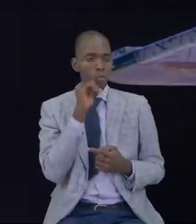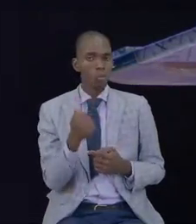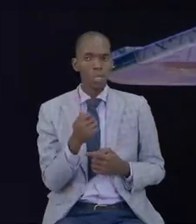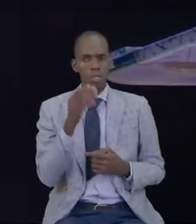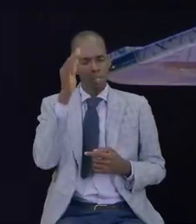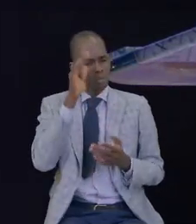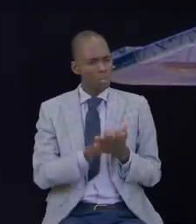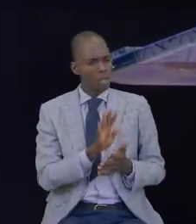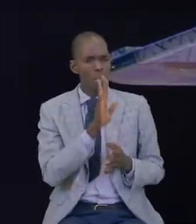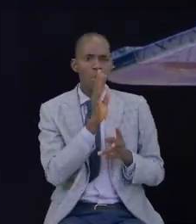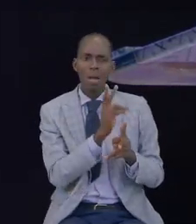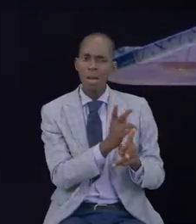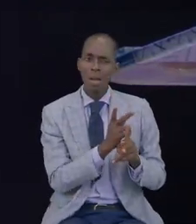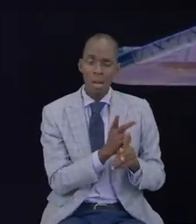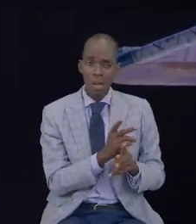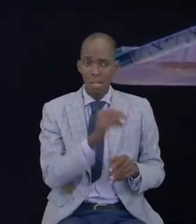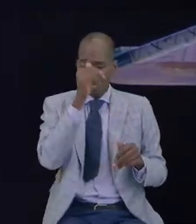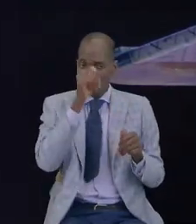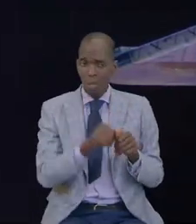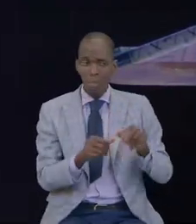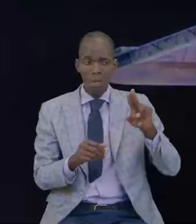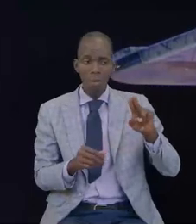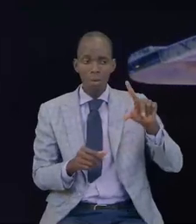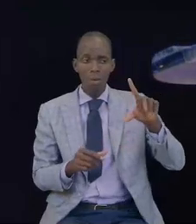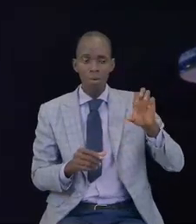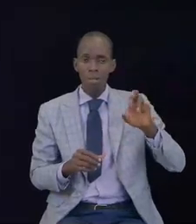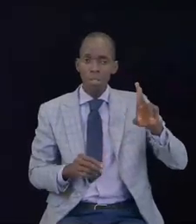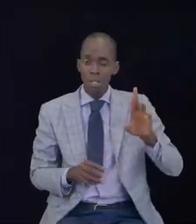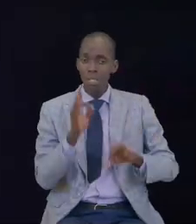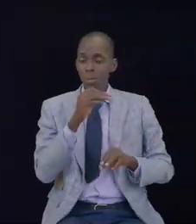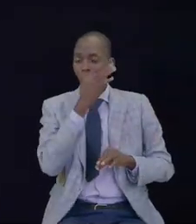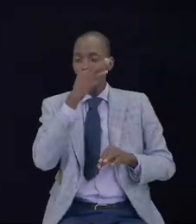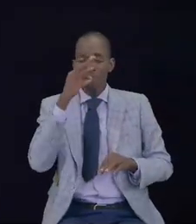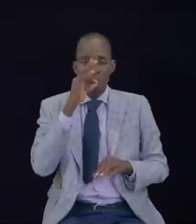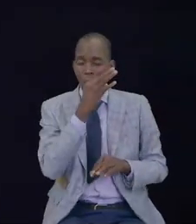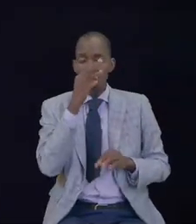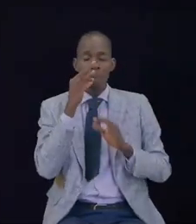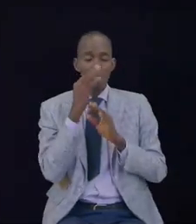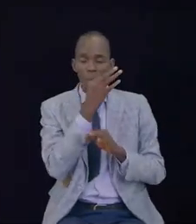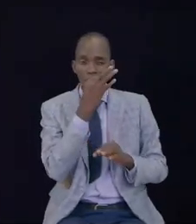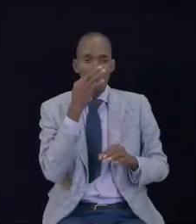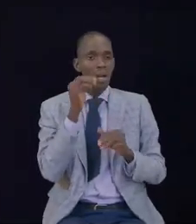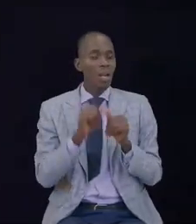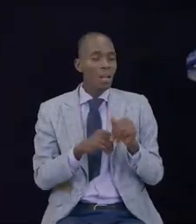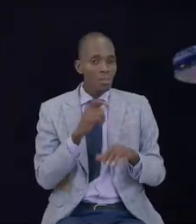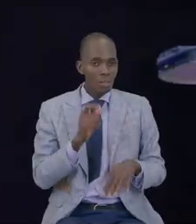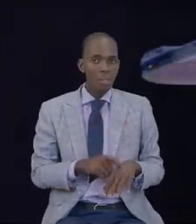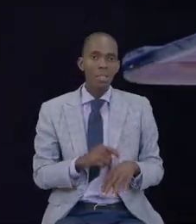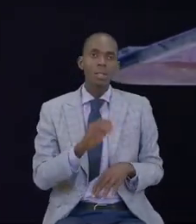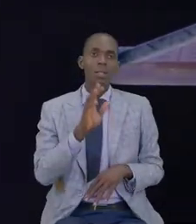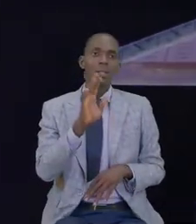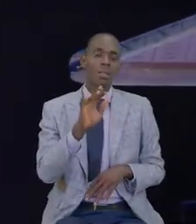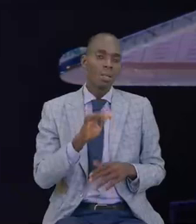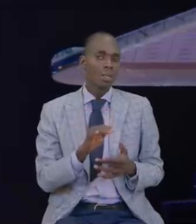hein. Il sait, si quelqu'un jeûne, jeûne, jeûne, jeûne. Oh, mon frère, elle a dit qu'elle